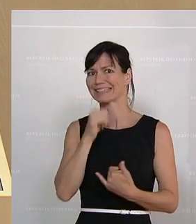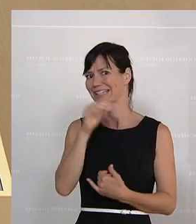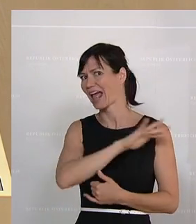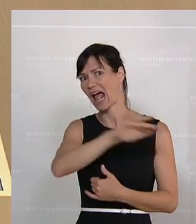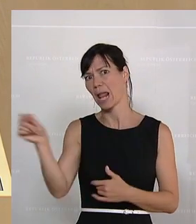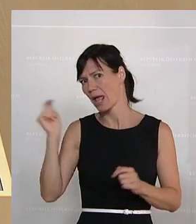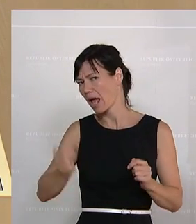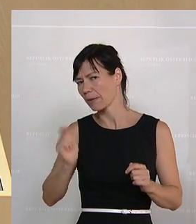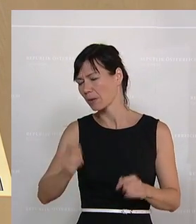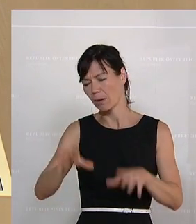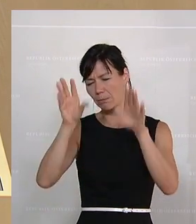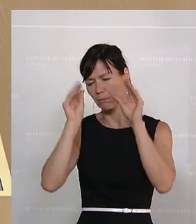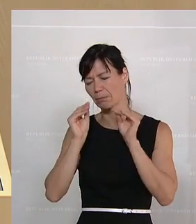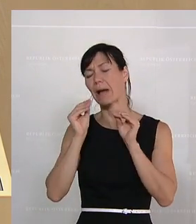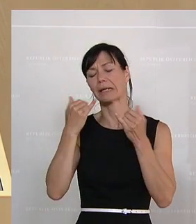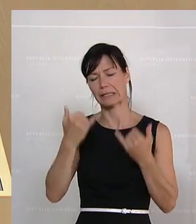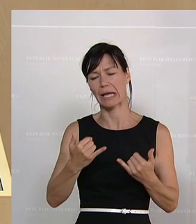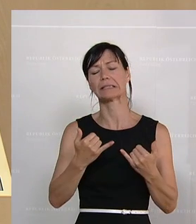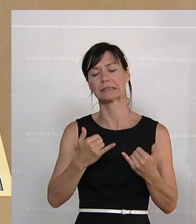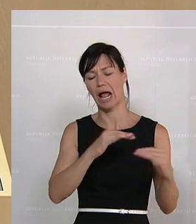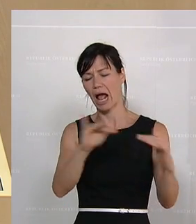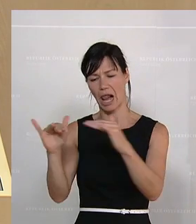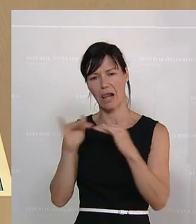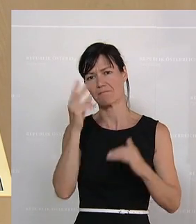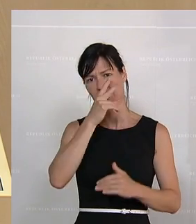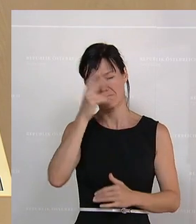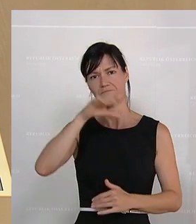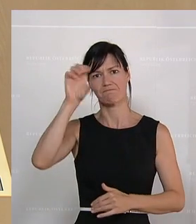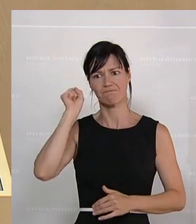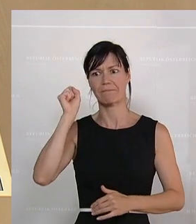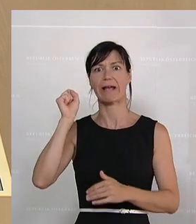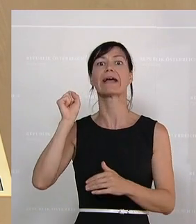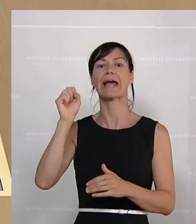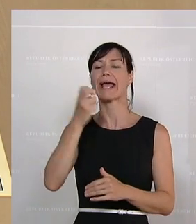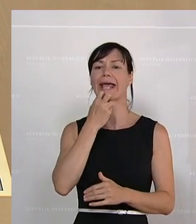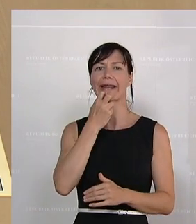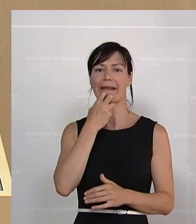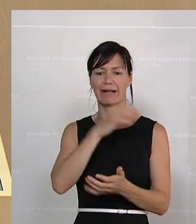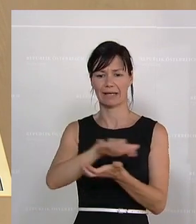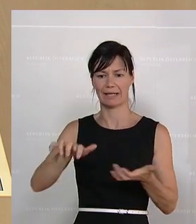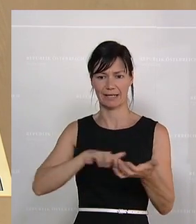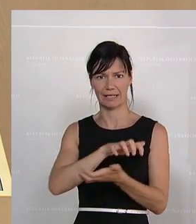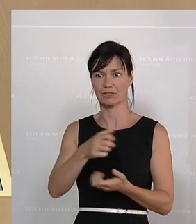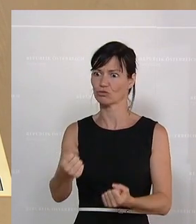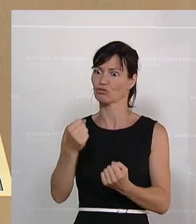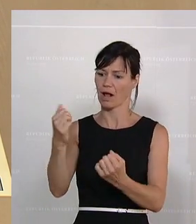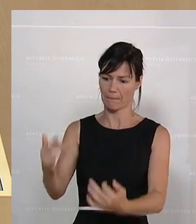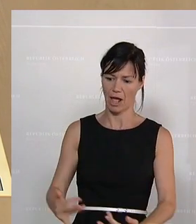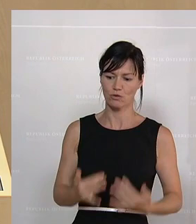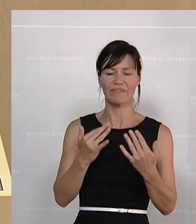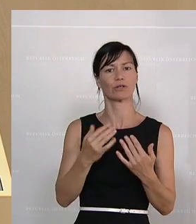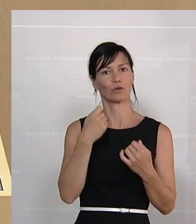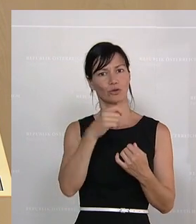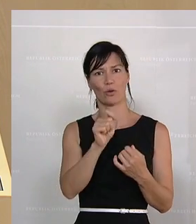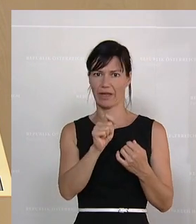spätestens jetzt einig die direkte auswirkung der kriegt einer energiekrise auf die massive teuerung die ist